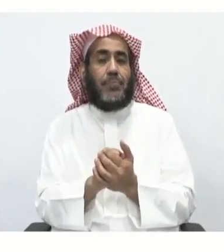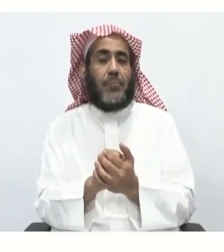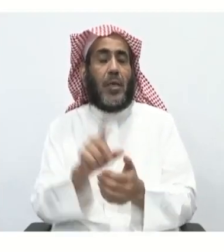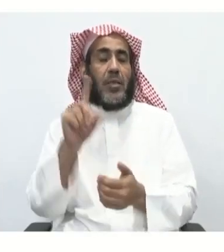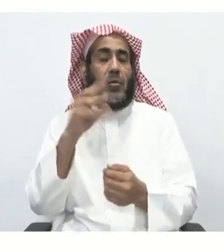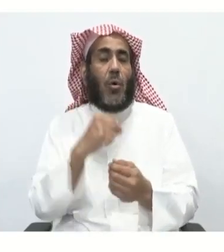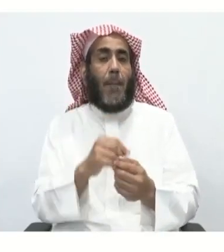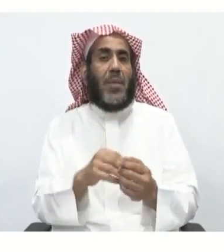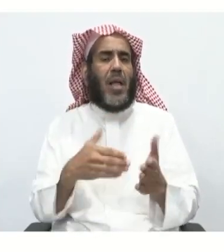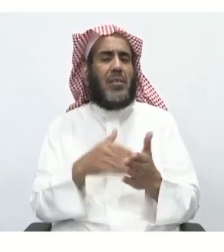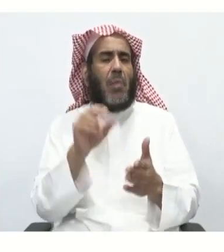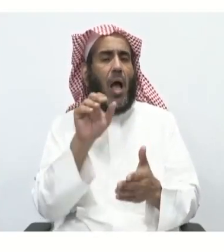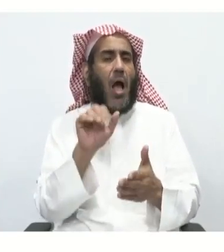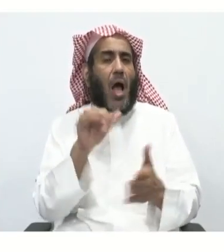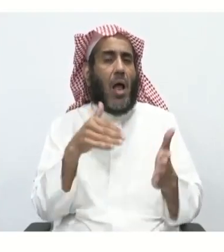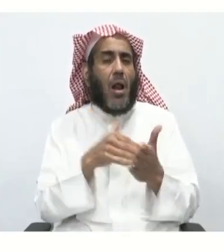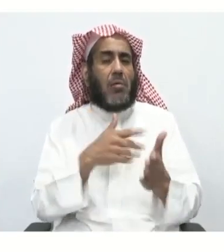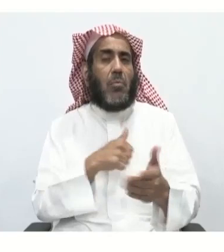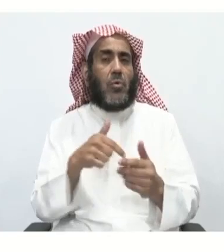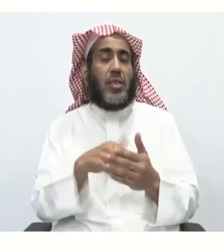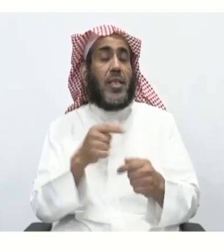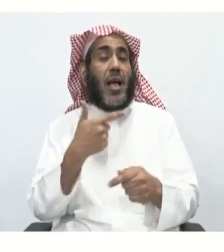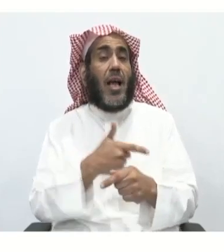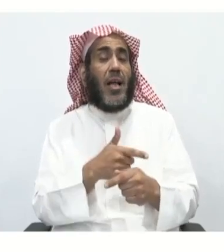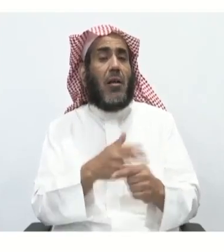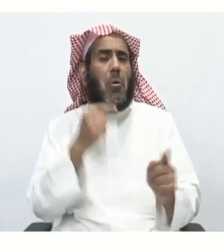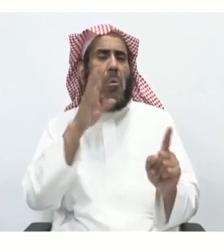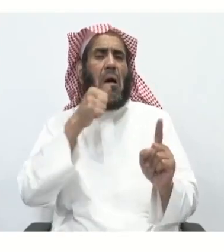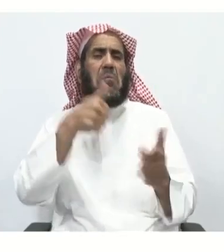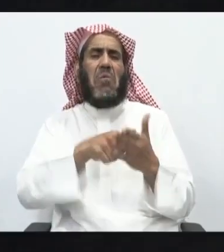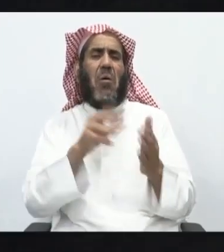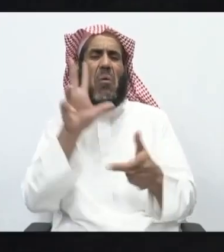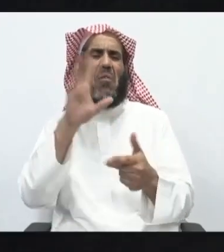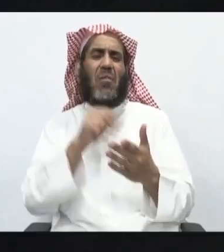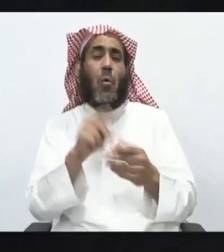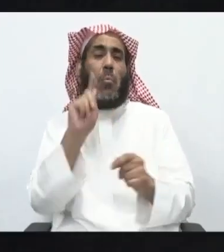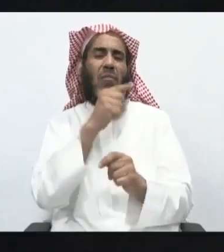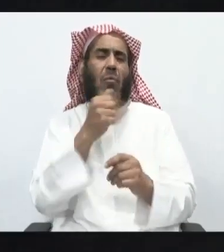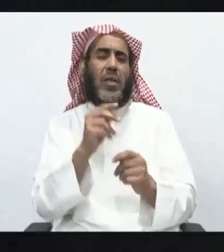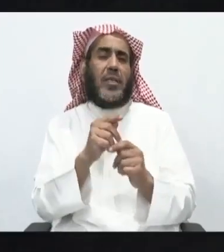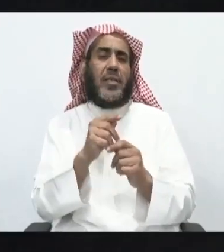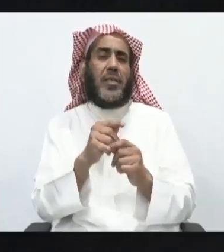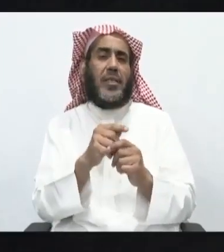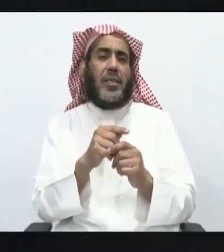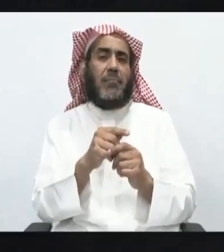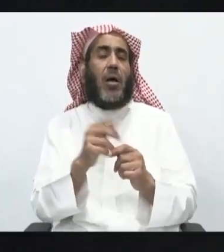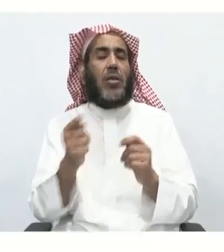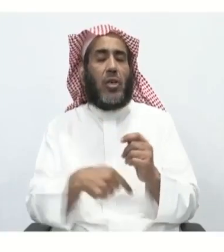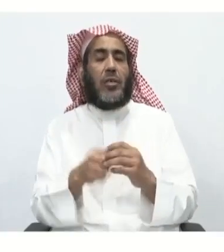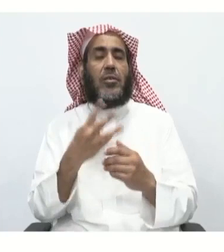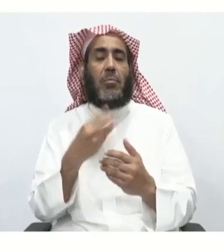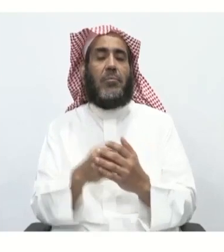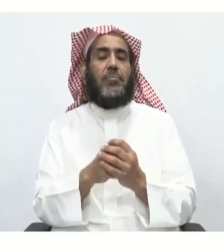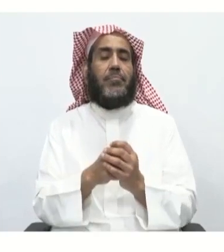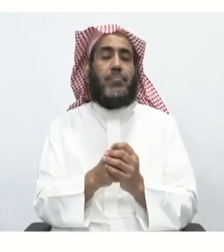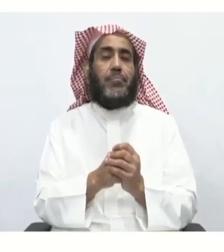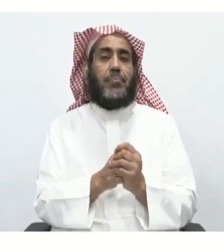احسنتم المنقوص اخر الاسم منقوص اذا كان نكره مرفوعه او قلنا في حاله الرفع او في حاله الجر جميل في